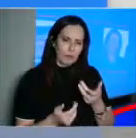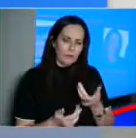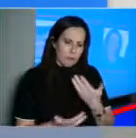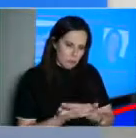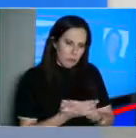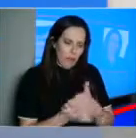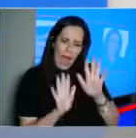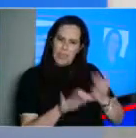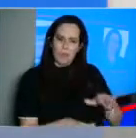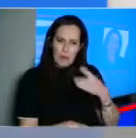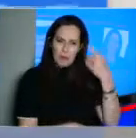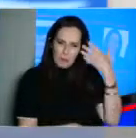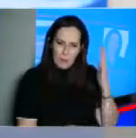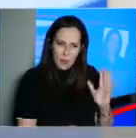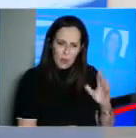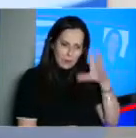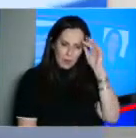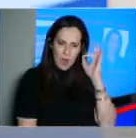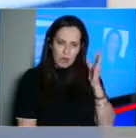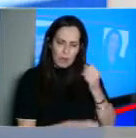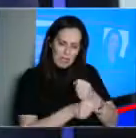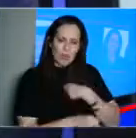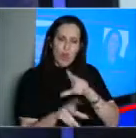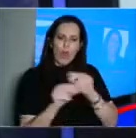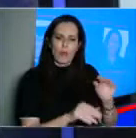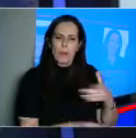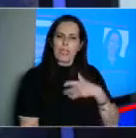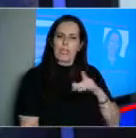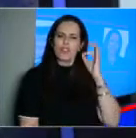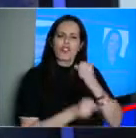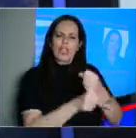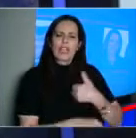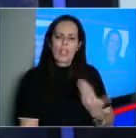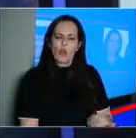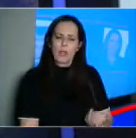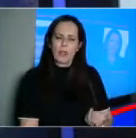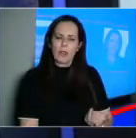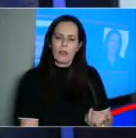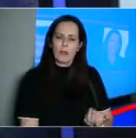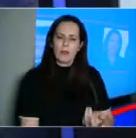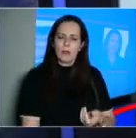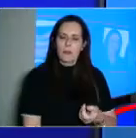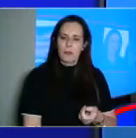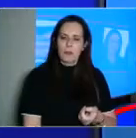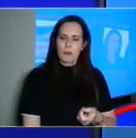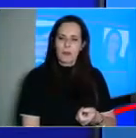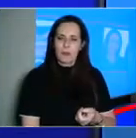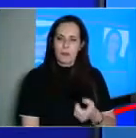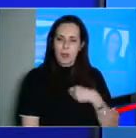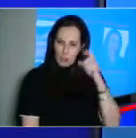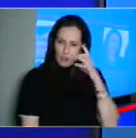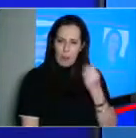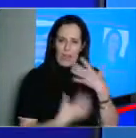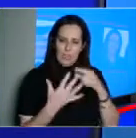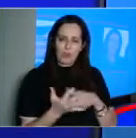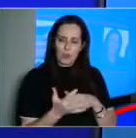נוכחת. אז ואם אין בבית את המוח, גברים, נשים, מייצגים אותי אותו דבר, מה אני צריכה אישה שתייצג אותי? באמת שיוצא לי לחשוב הרבה על